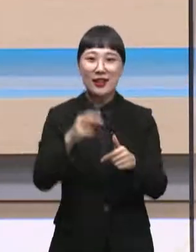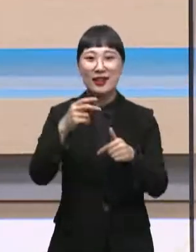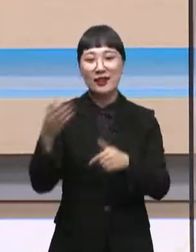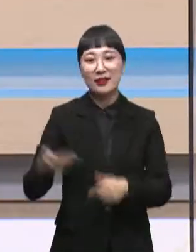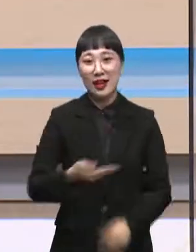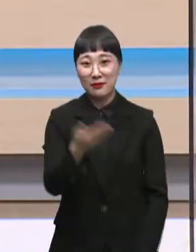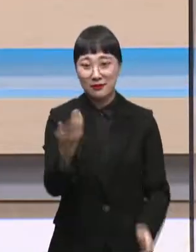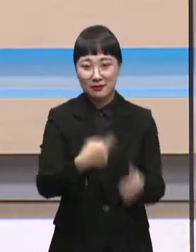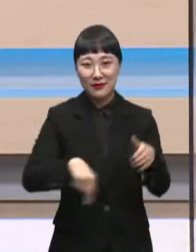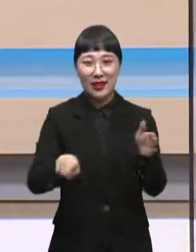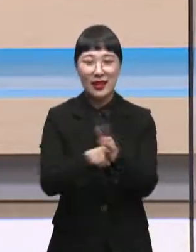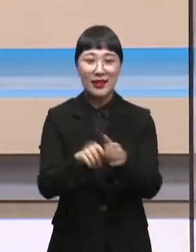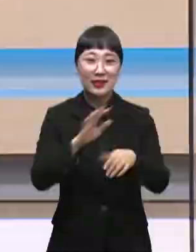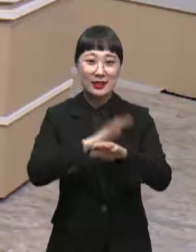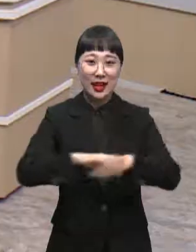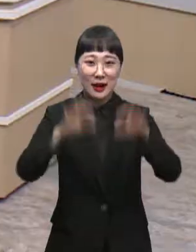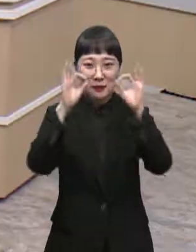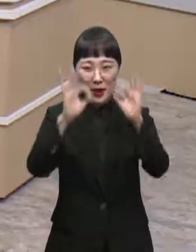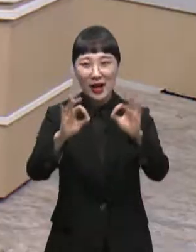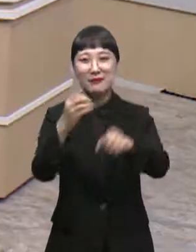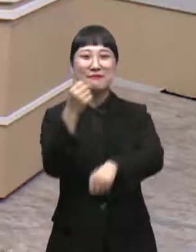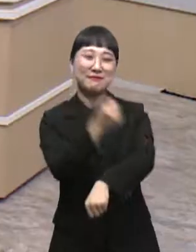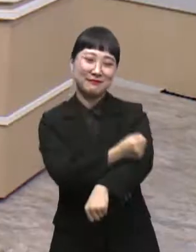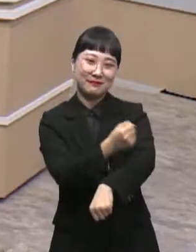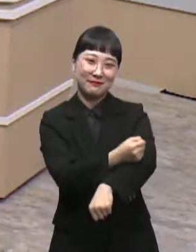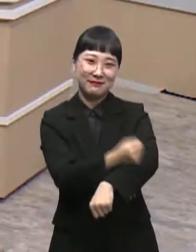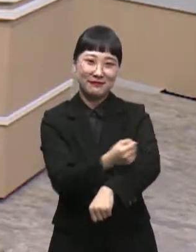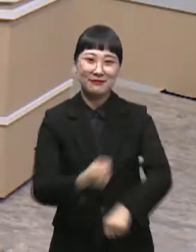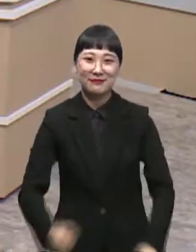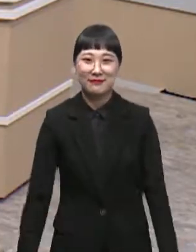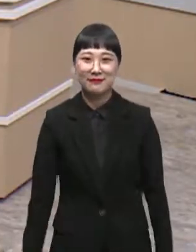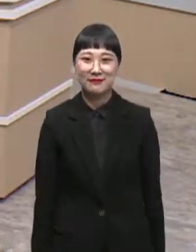스포츠 이슈 짚어봤습니다 셀타 기자 수고하셨습니다 뭐